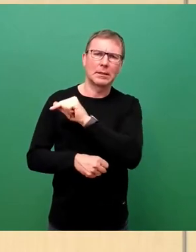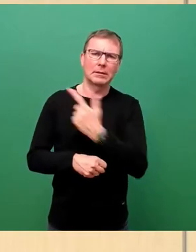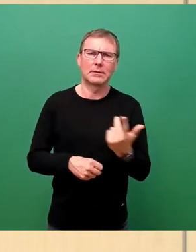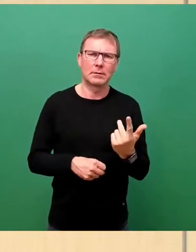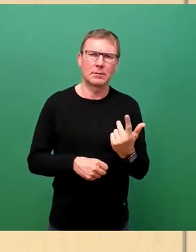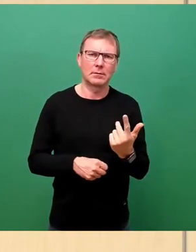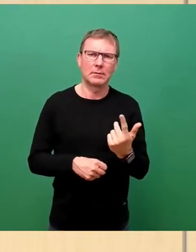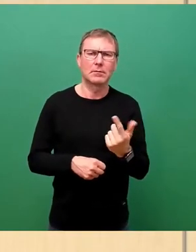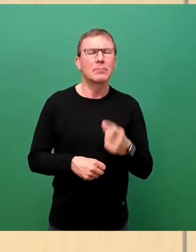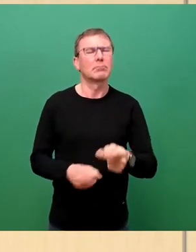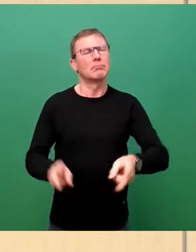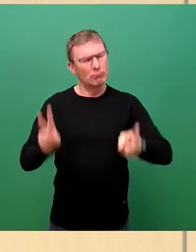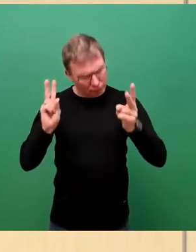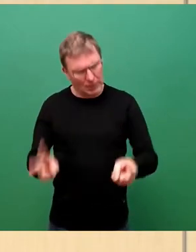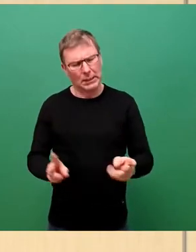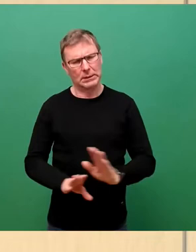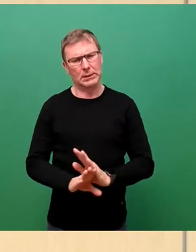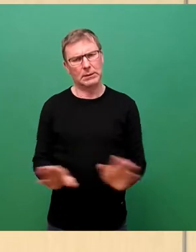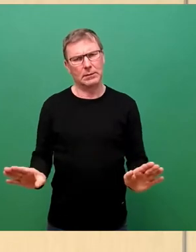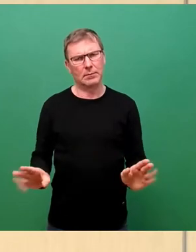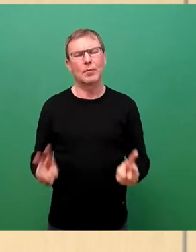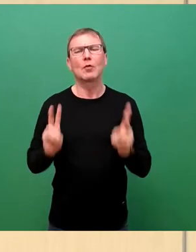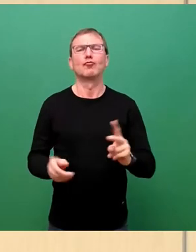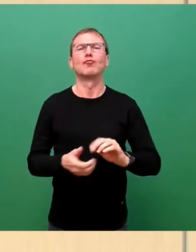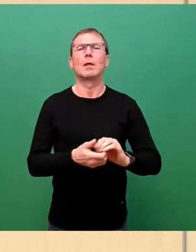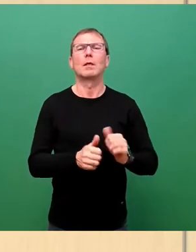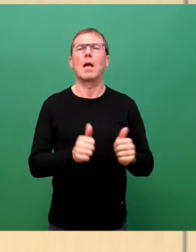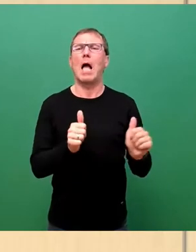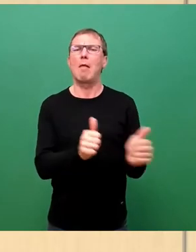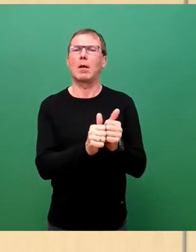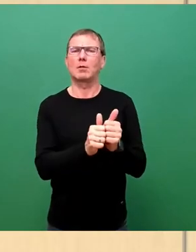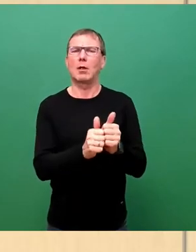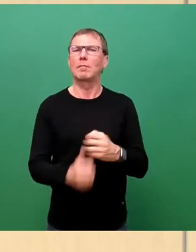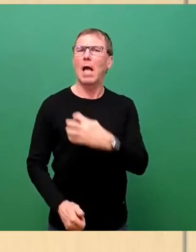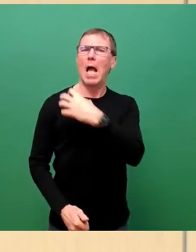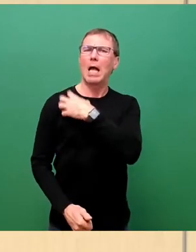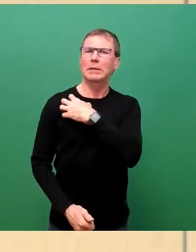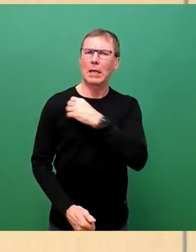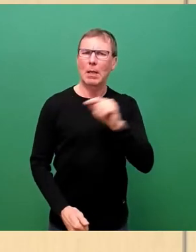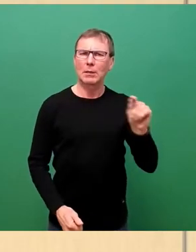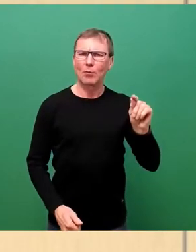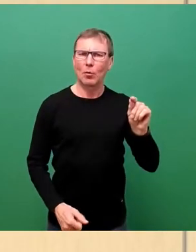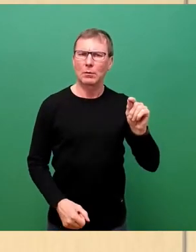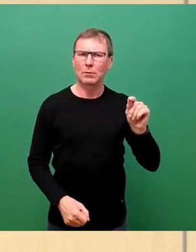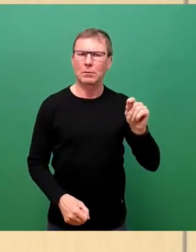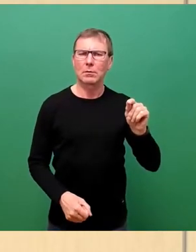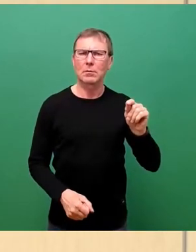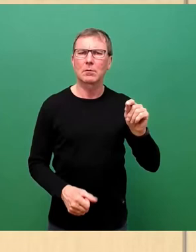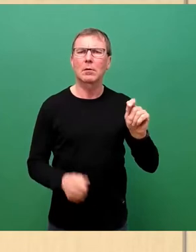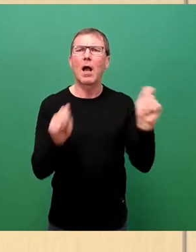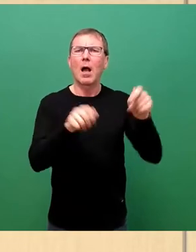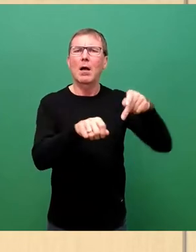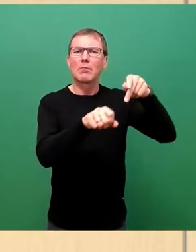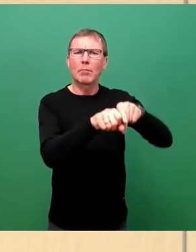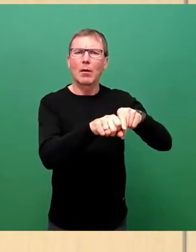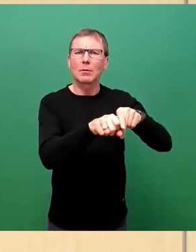richtig ist, die Städtepartnerschaft mit St. Petersburg nicht auszusetzen oder gar zu